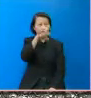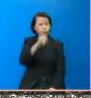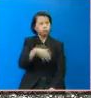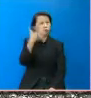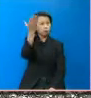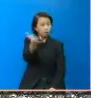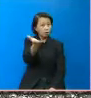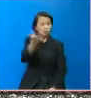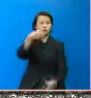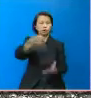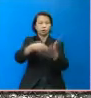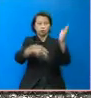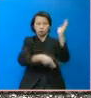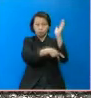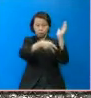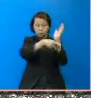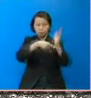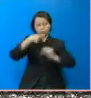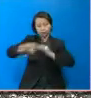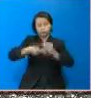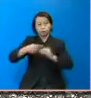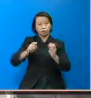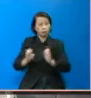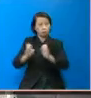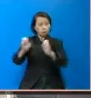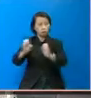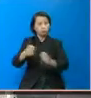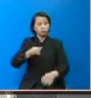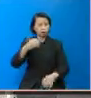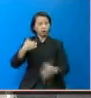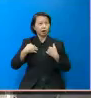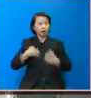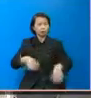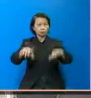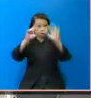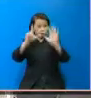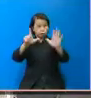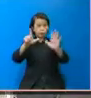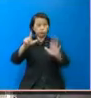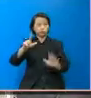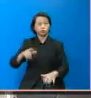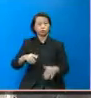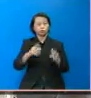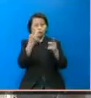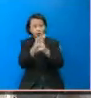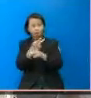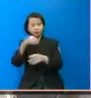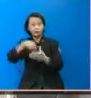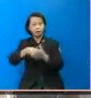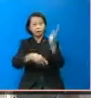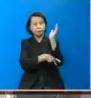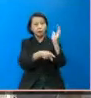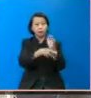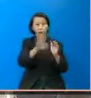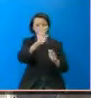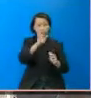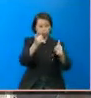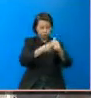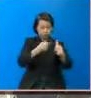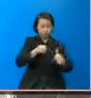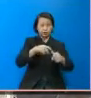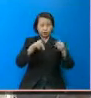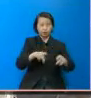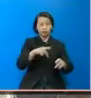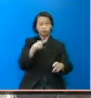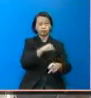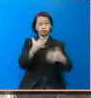out in parliament tentang darurat. Saya ada 7 penggal di parlimen ini, policy maker, bukan satu penggal.